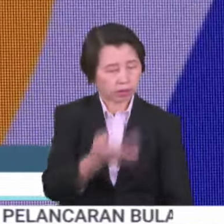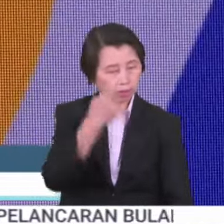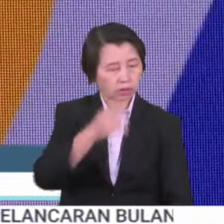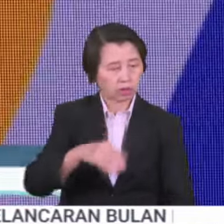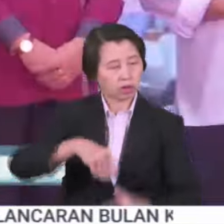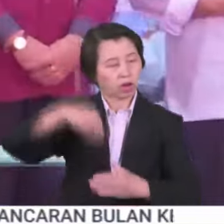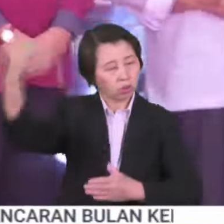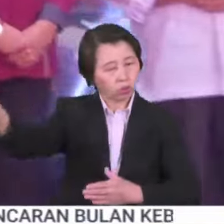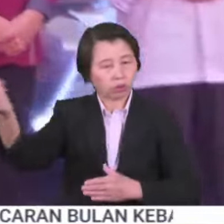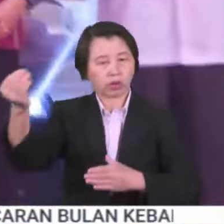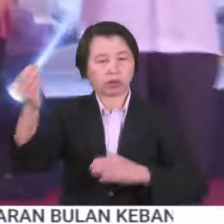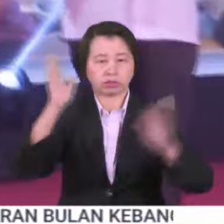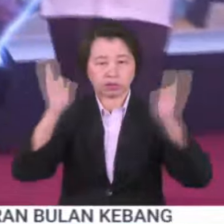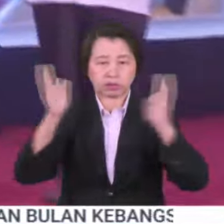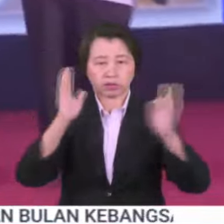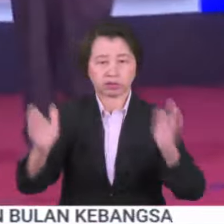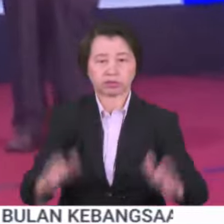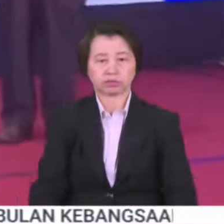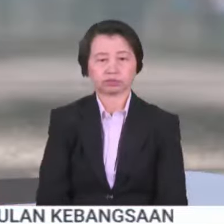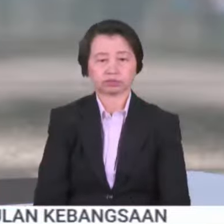luar negara.